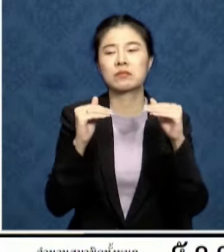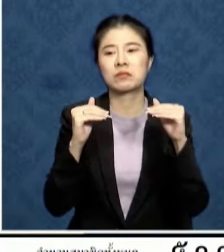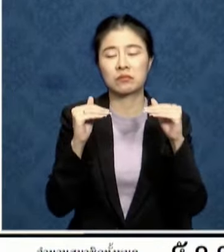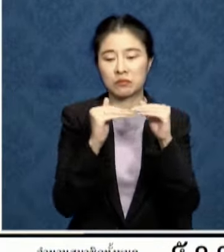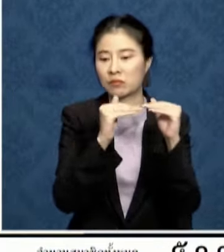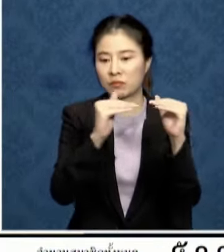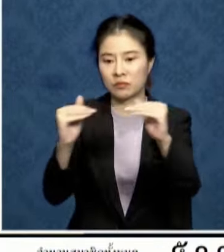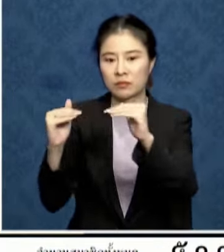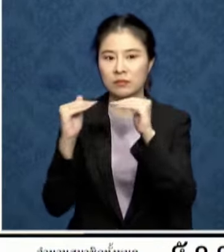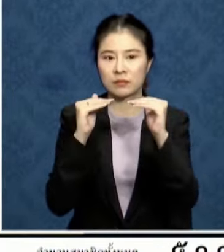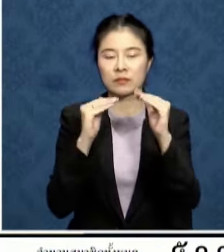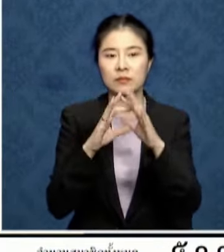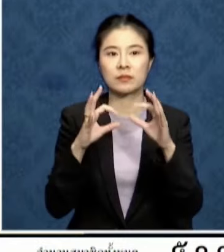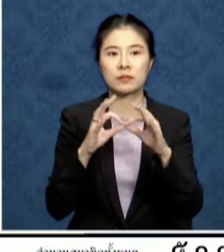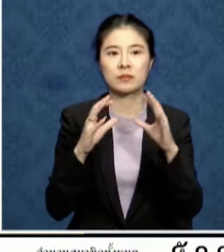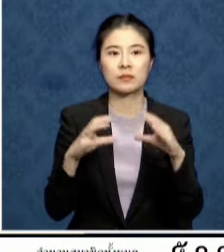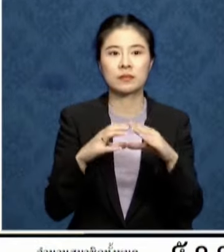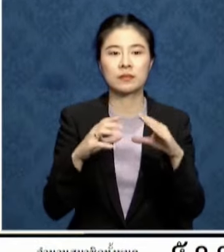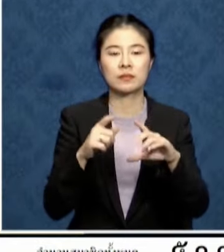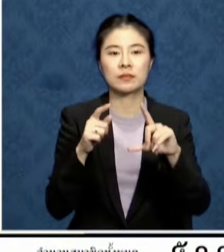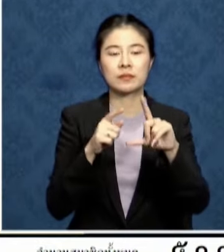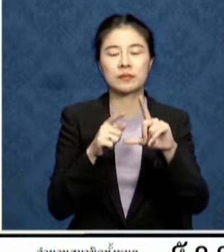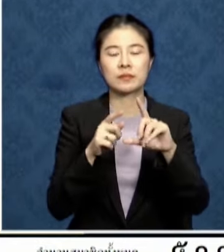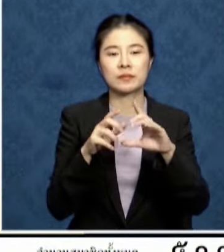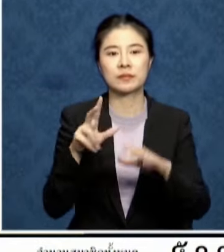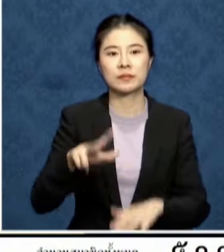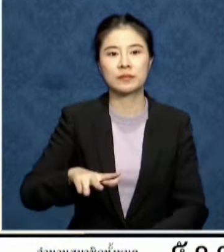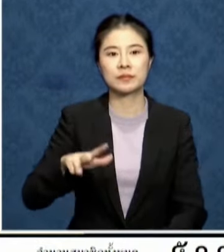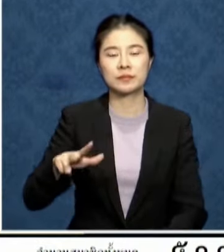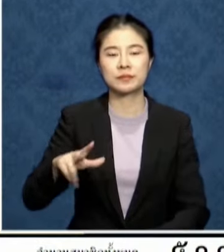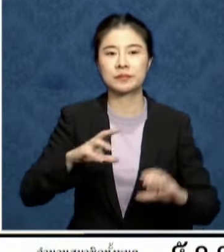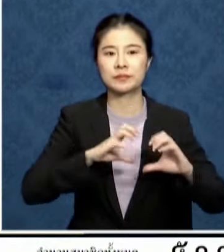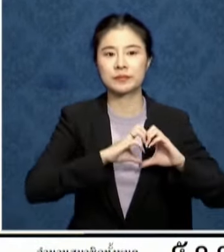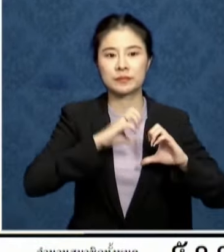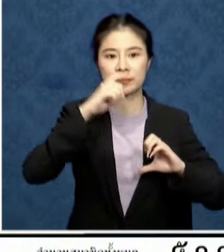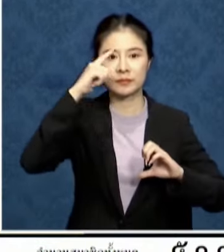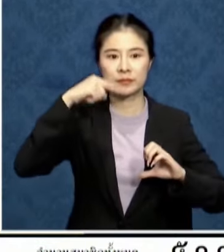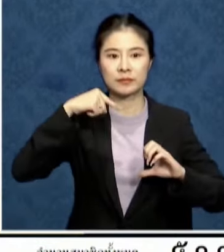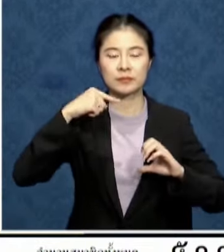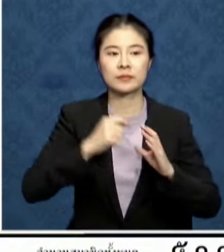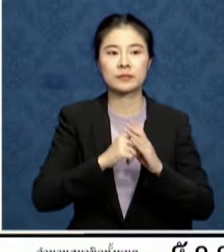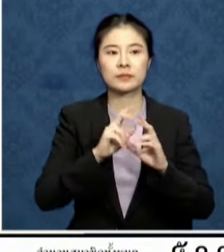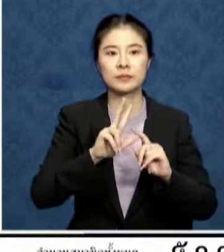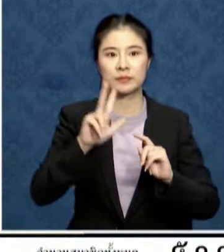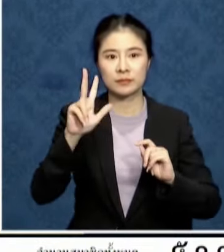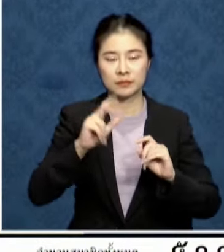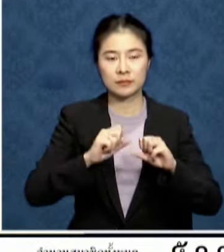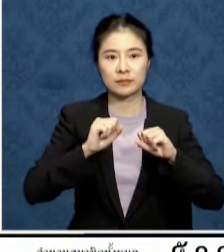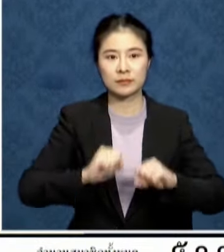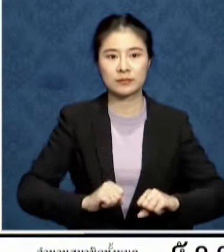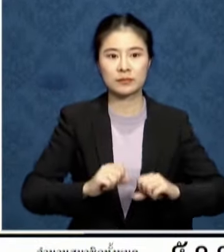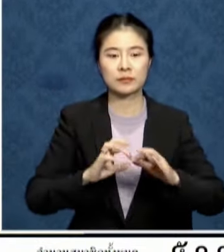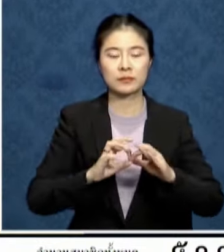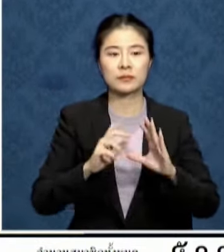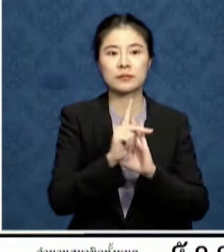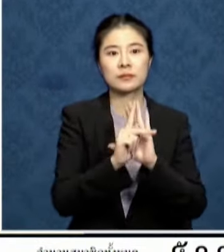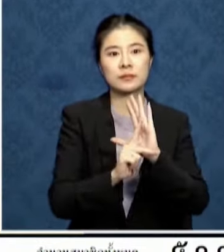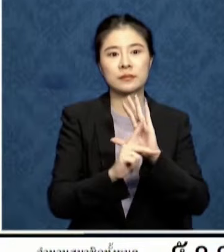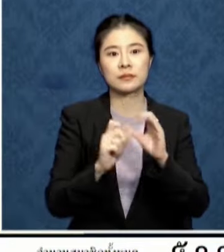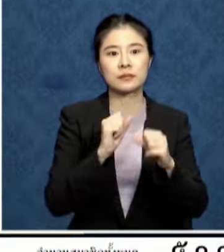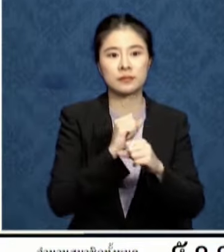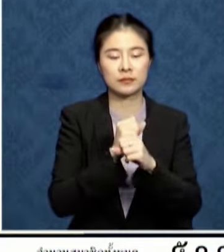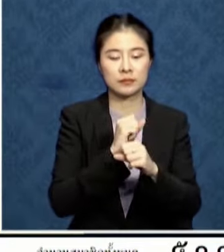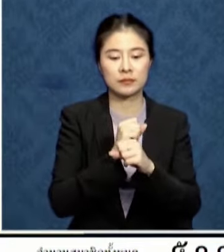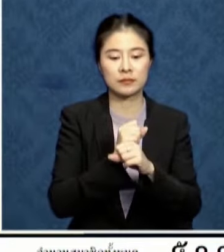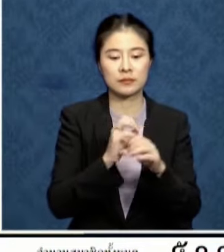ซึ่งอยู่ในทั้งร่างของพรรคเพื่อไทยและร่างของพรรคภูมิใจไทยแล้วก็ประเด็นที่3ครับคือการจำแนกระหว่างประชามติที่มีผลบังคับทางกฎหมายกับประชามติ